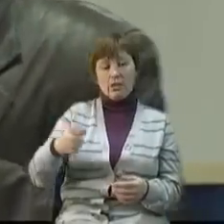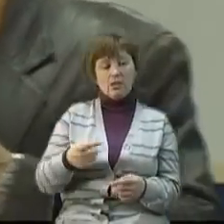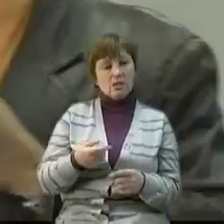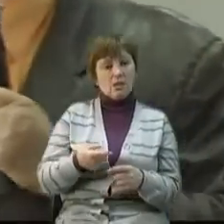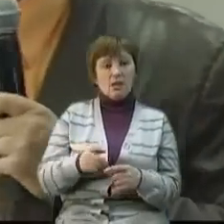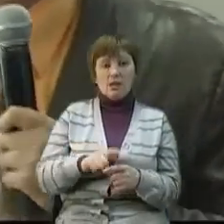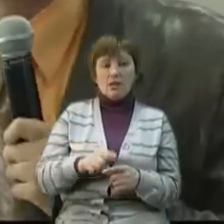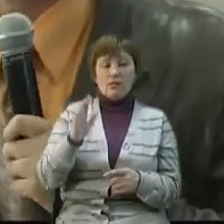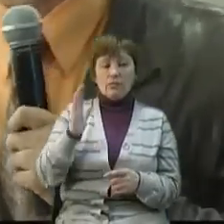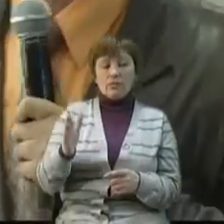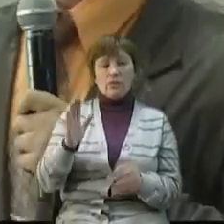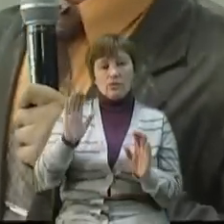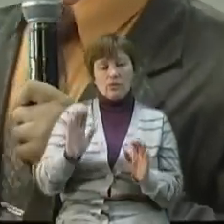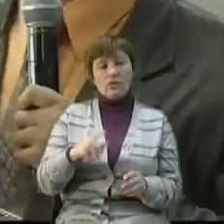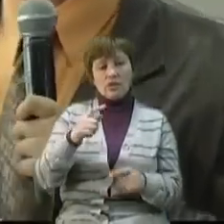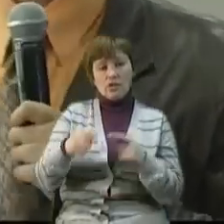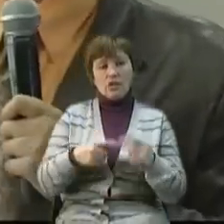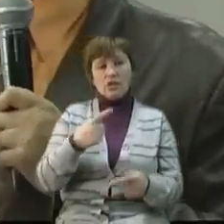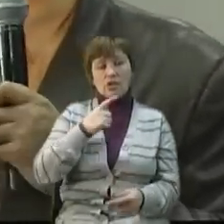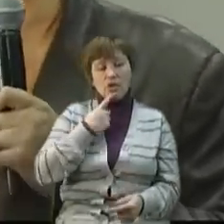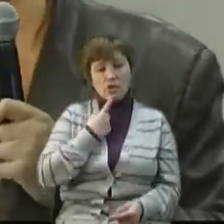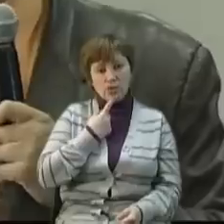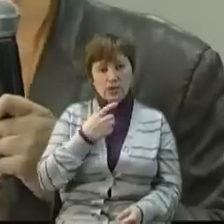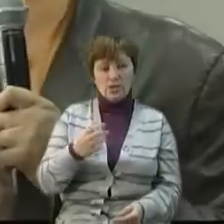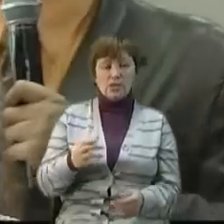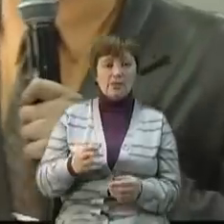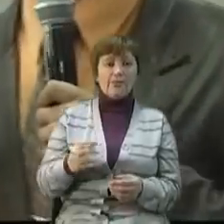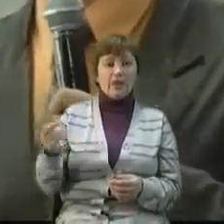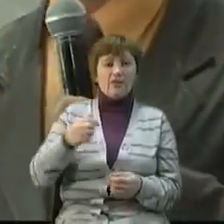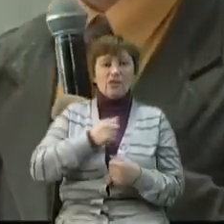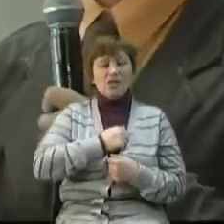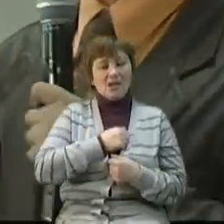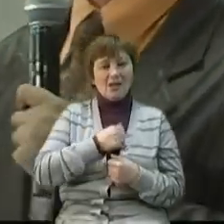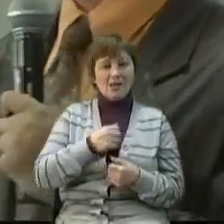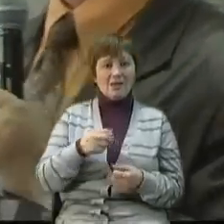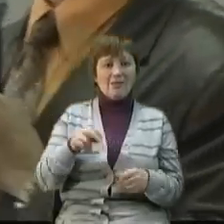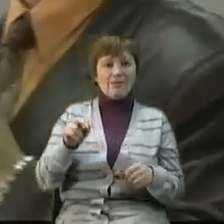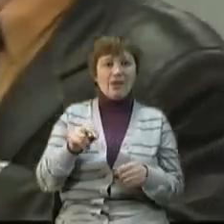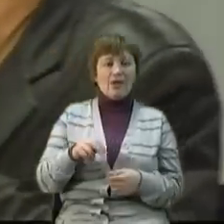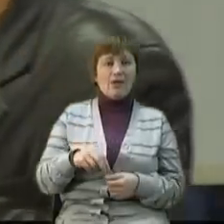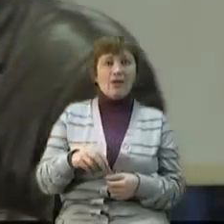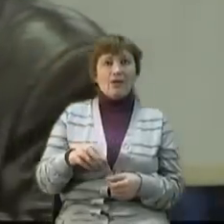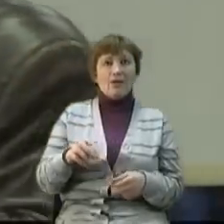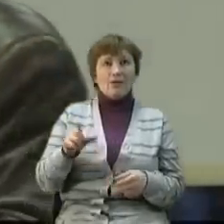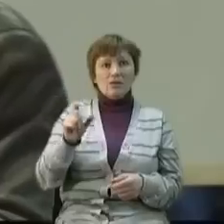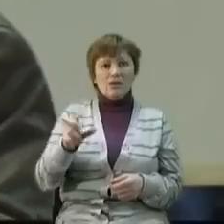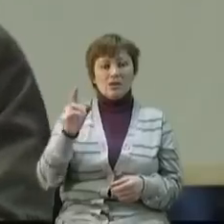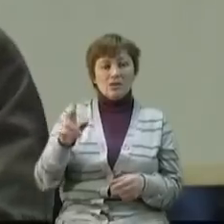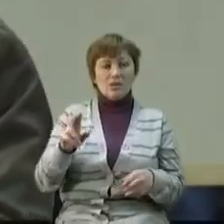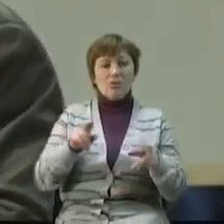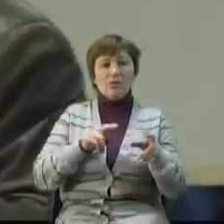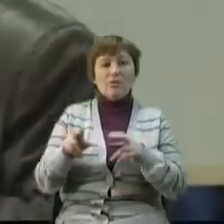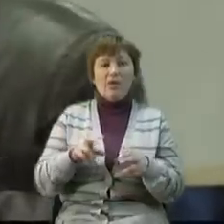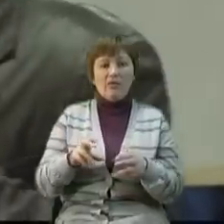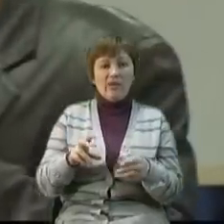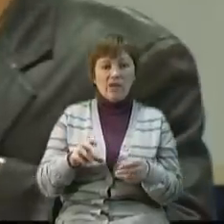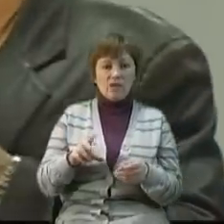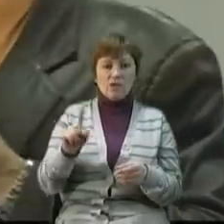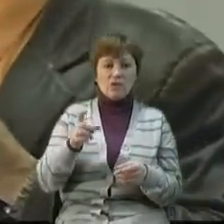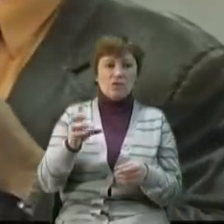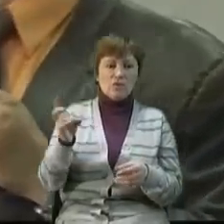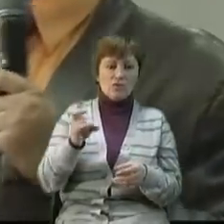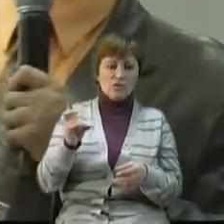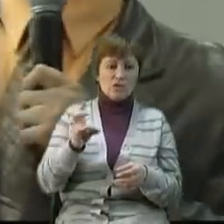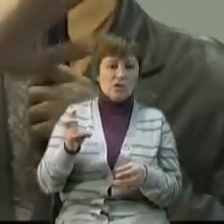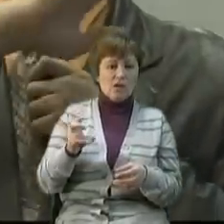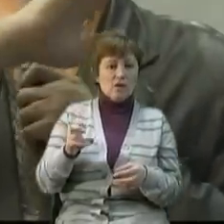очень жалко проповедников, учения и церкви, которые проповедуют, что человеку надо избегать скорбей. Или говорят о